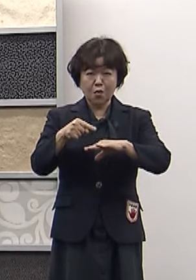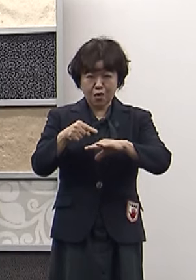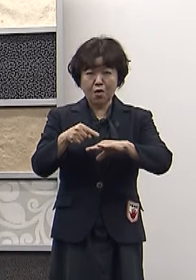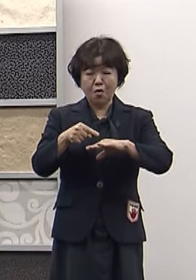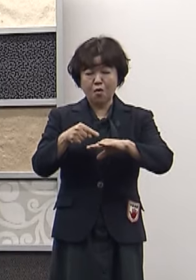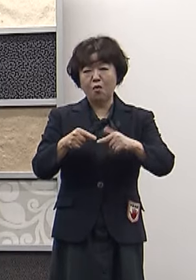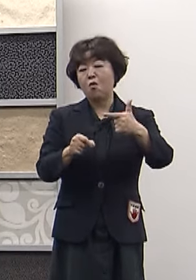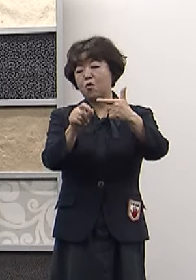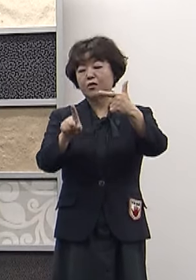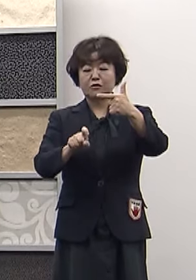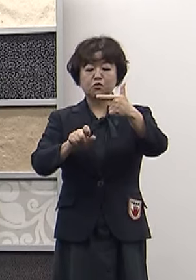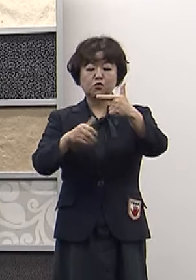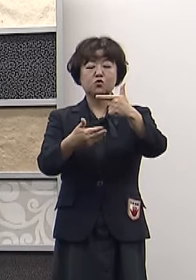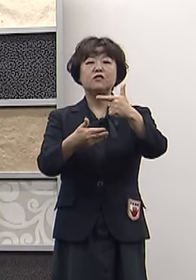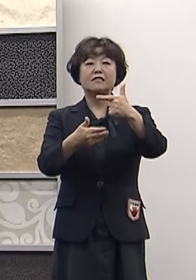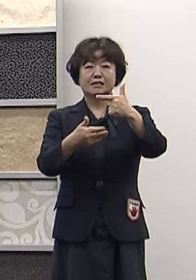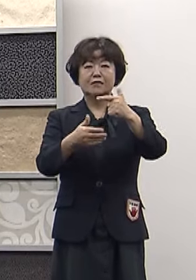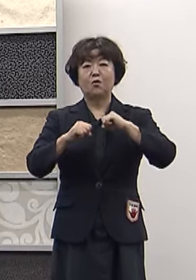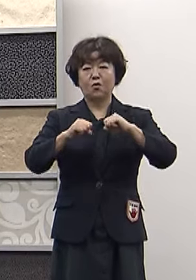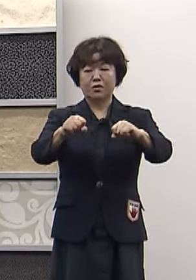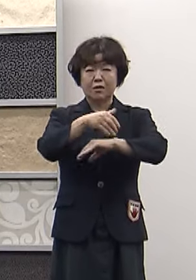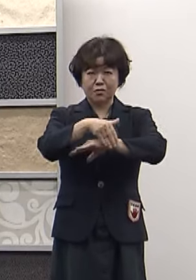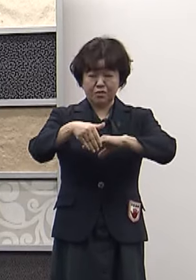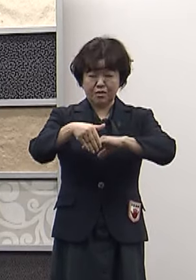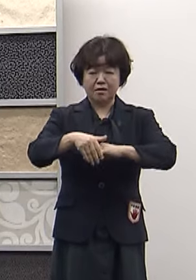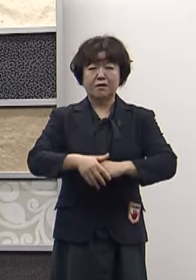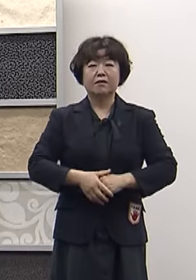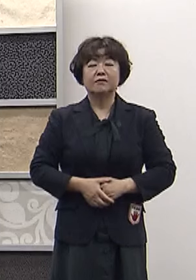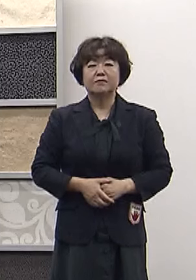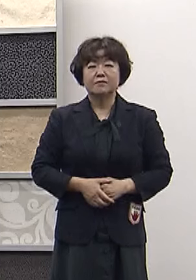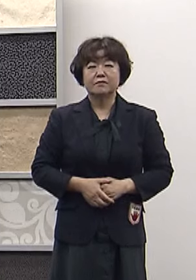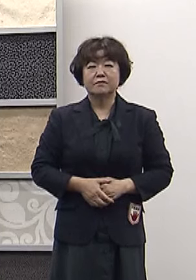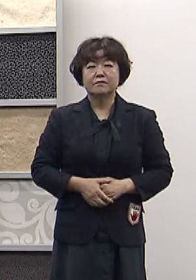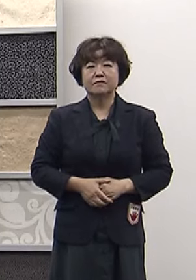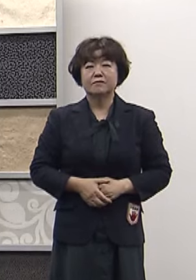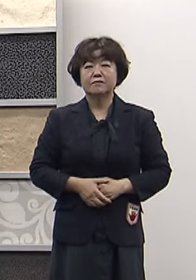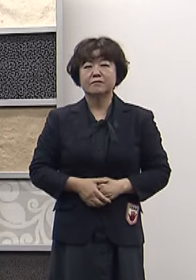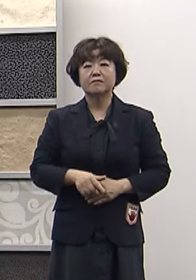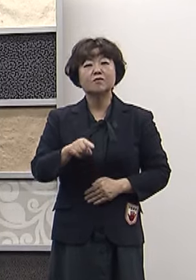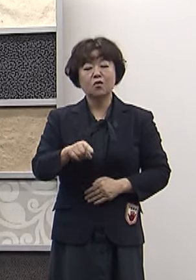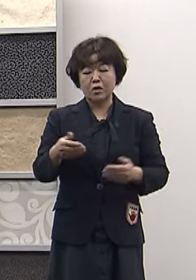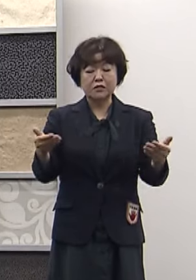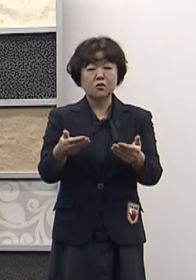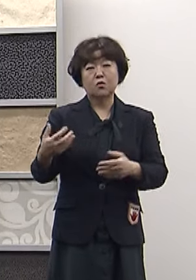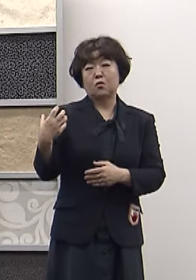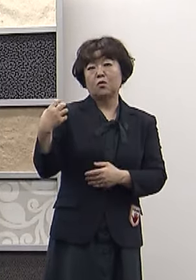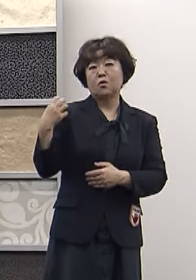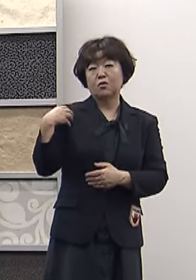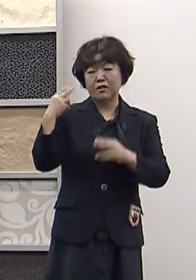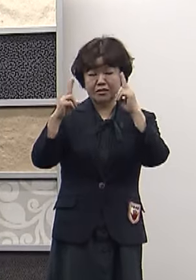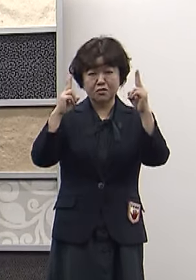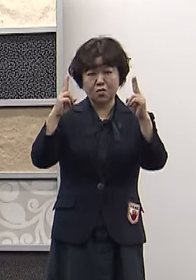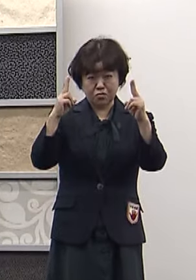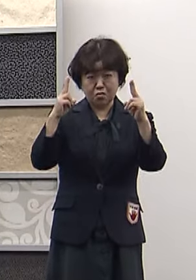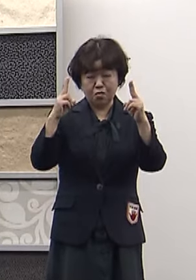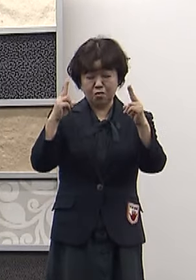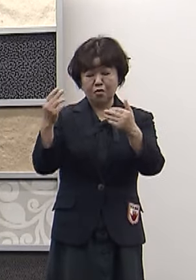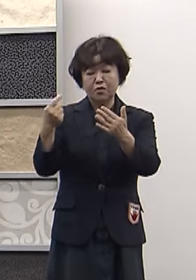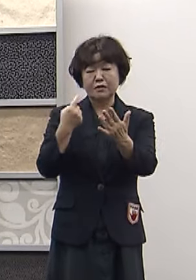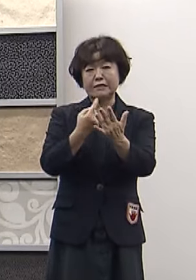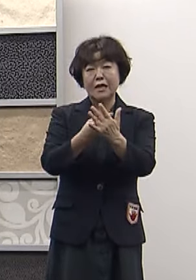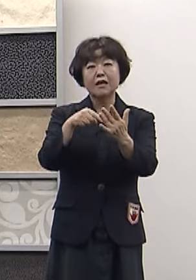日に行うことといたしました。今回は規制業務を請け負う事業者に参加をいただき、実